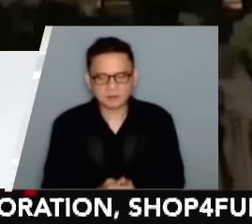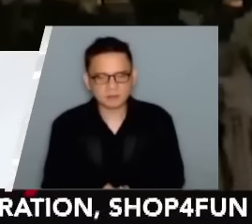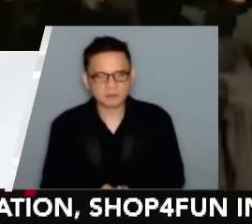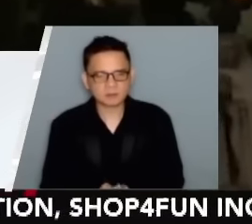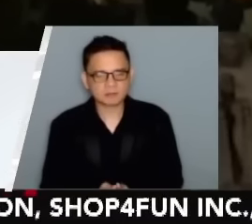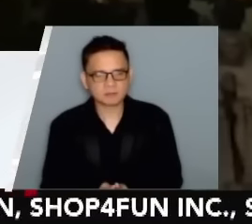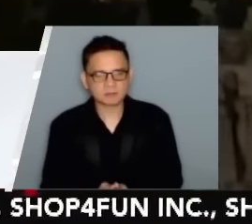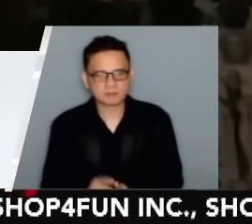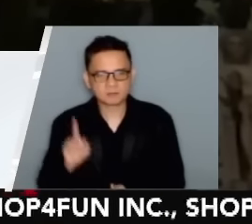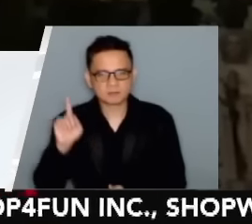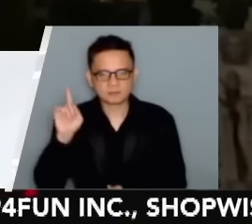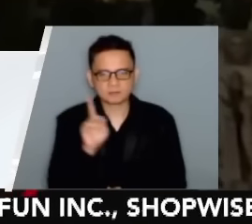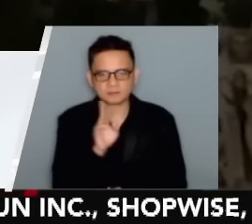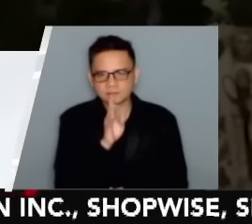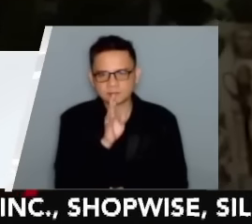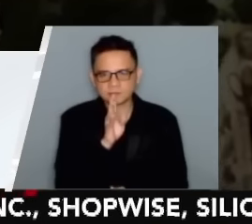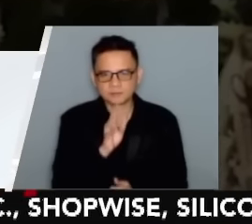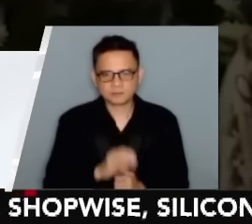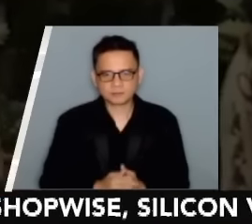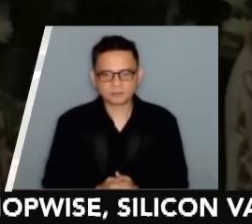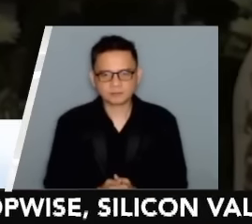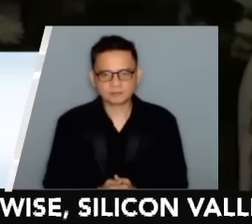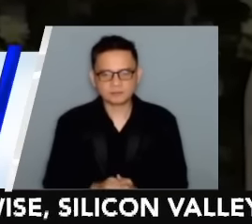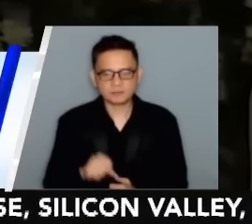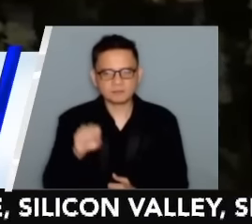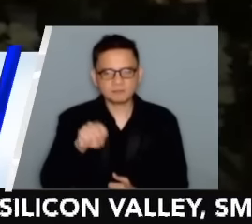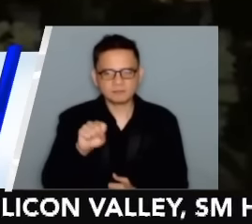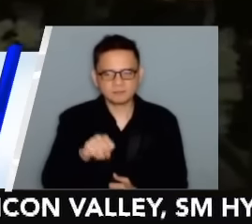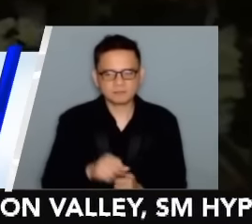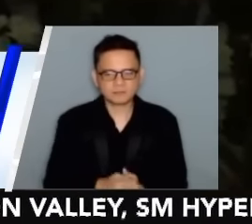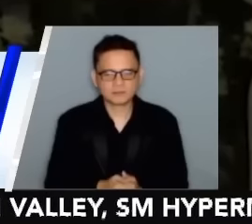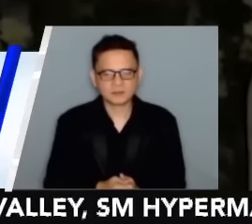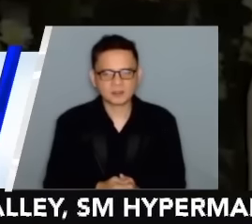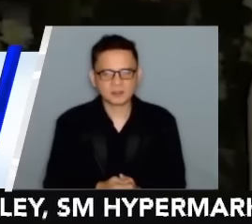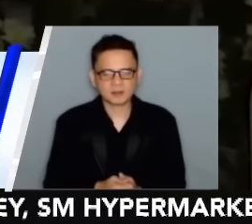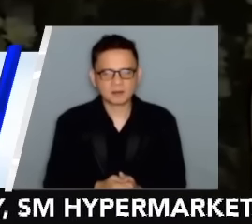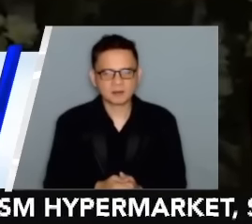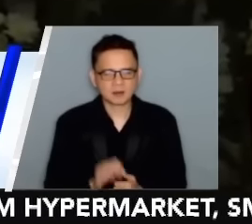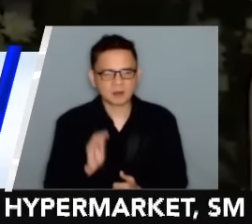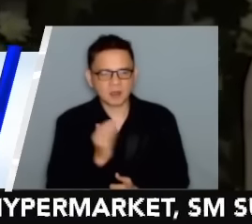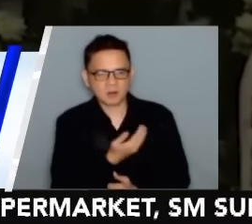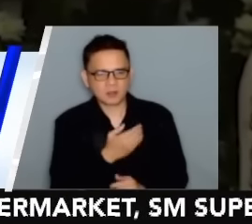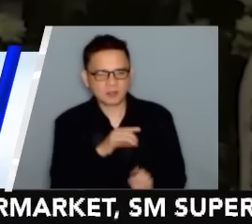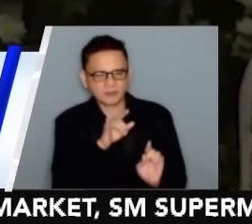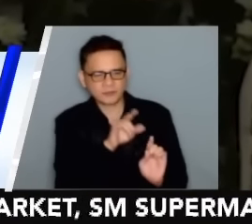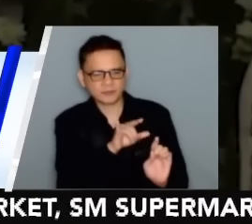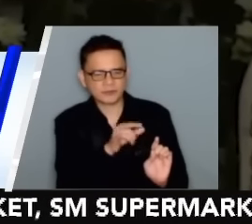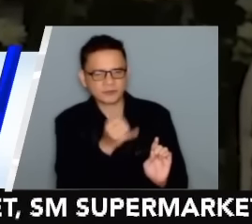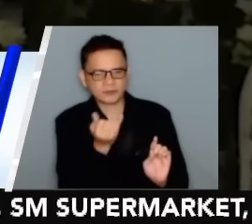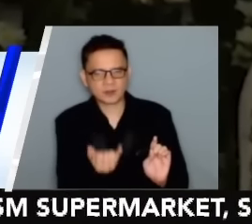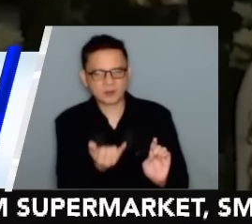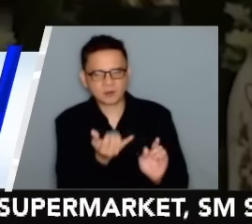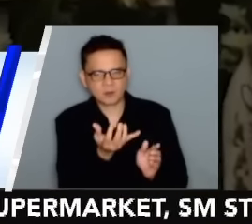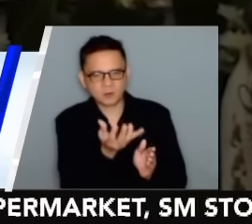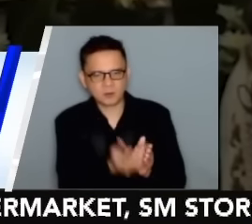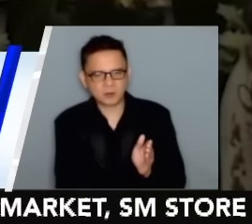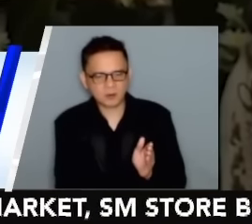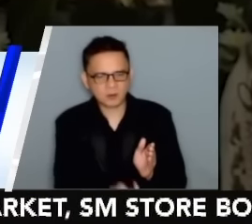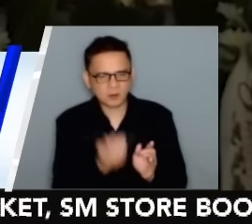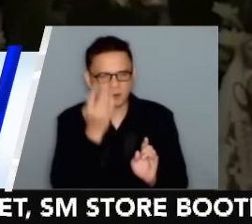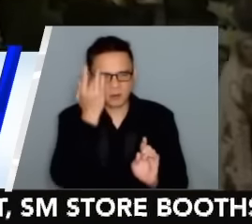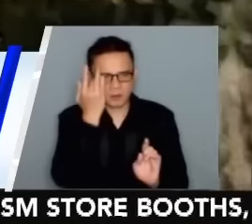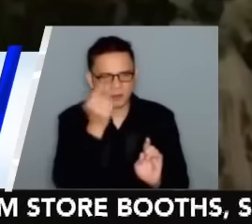feeling namin dahil aun nga Nawalan kami ng mahal sa mahal sa buhay dahil sa isang malagim na